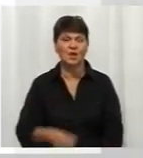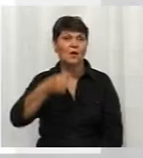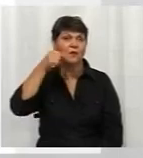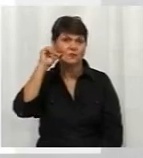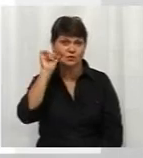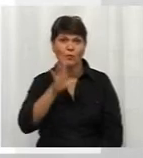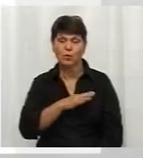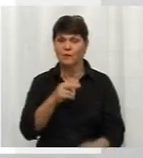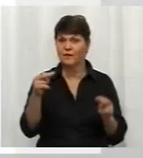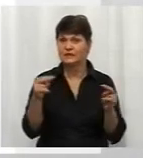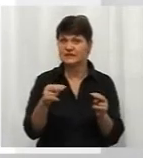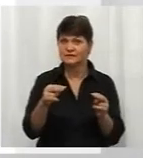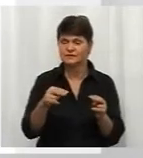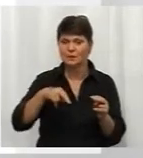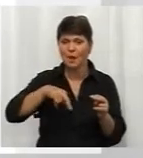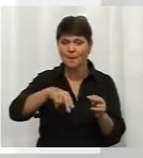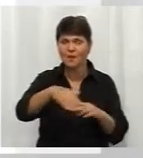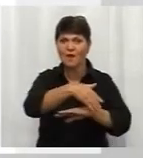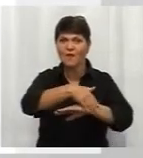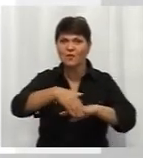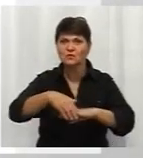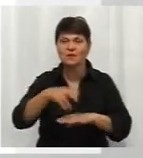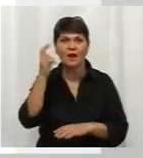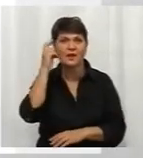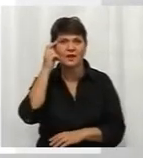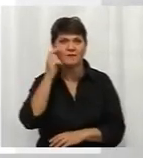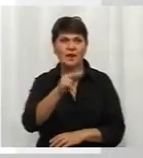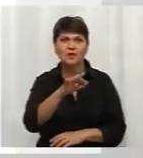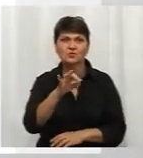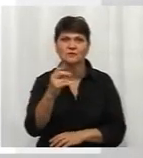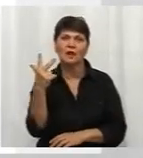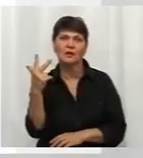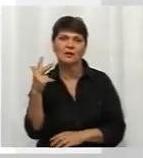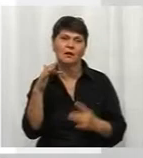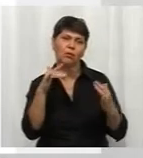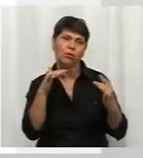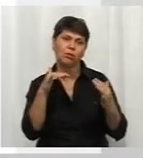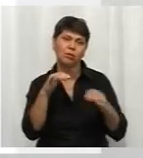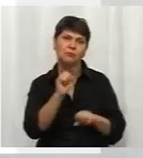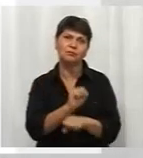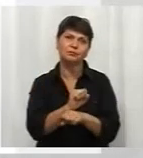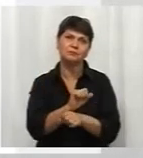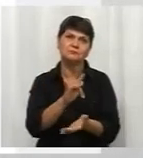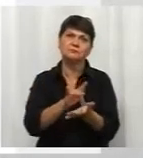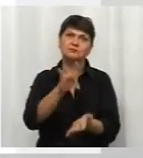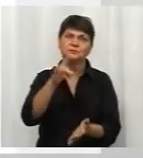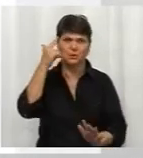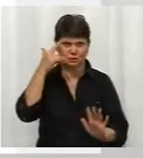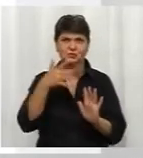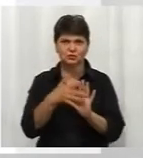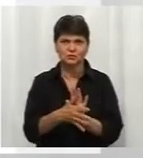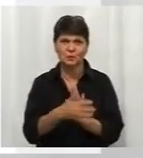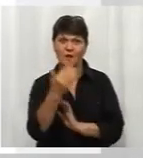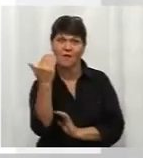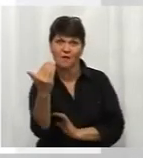була свідком того, як на переході Київська-Чорновола троє пішоходів забалакалися і завмерли посеред дороги, бо зрозуміли, що лише